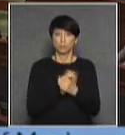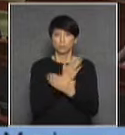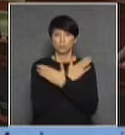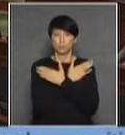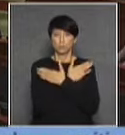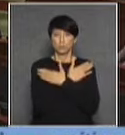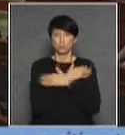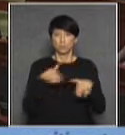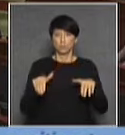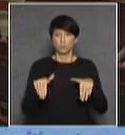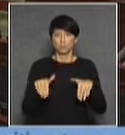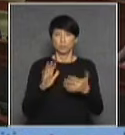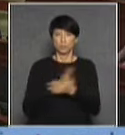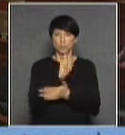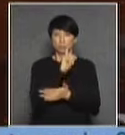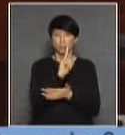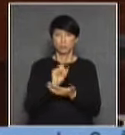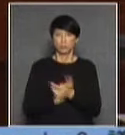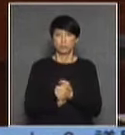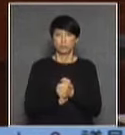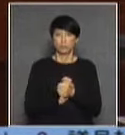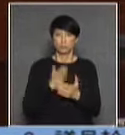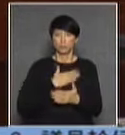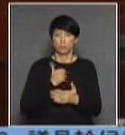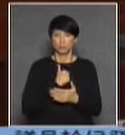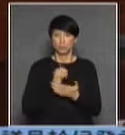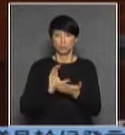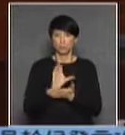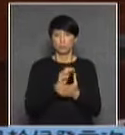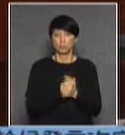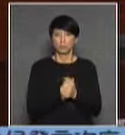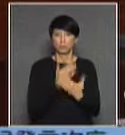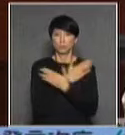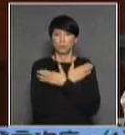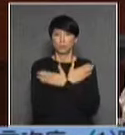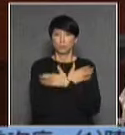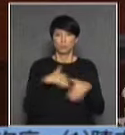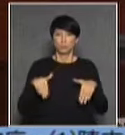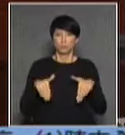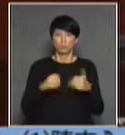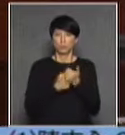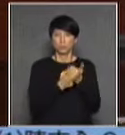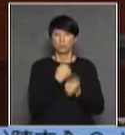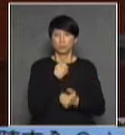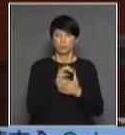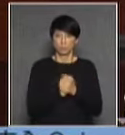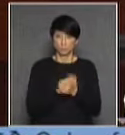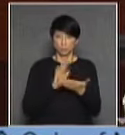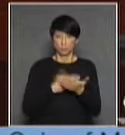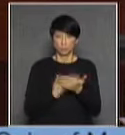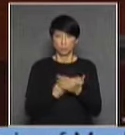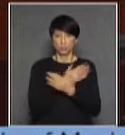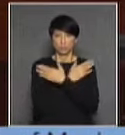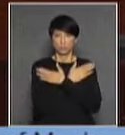助的全年的预算开支。主席，将爱护动物我们当然要支持，但是爱护动物